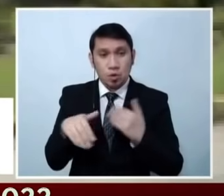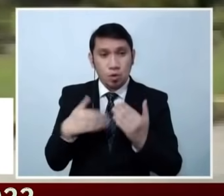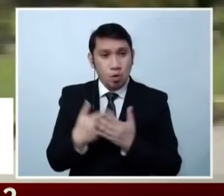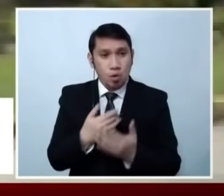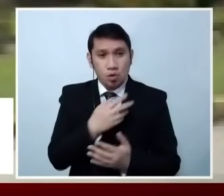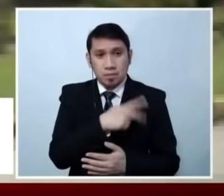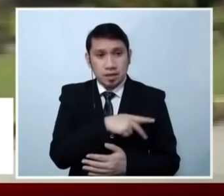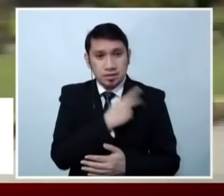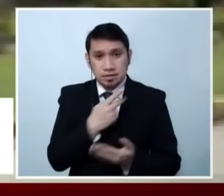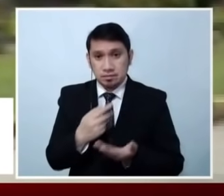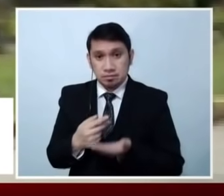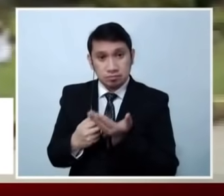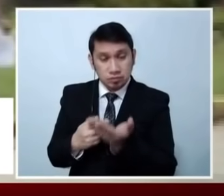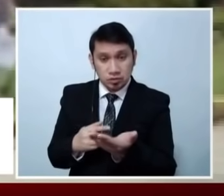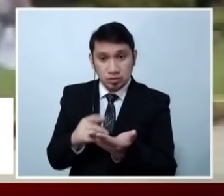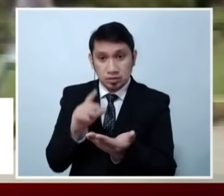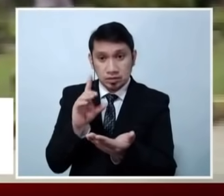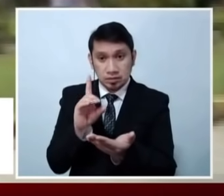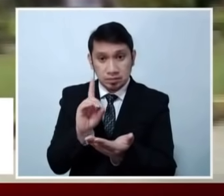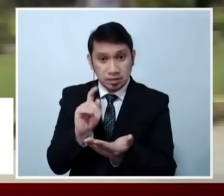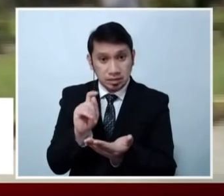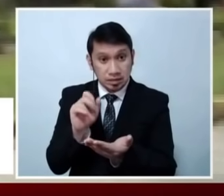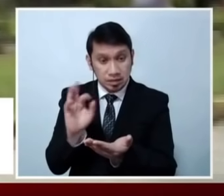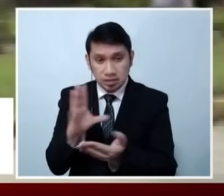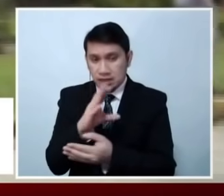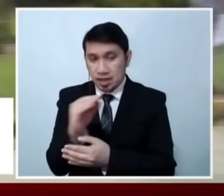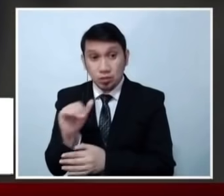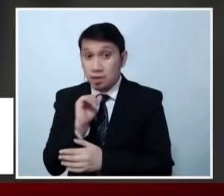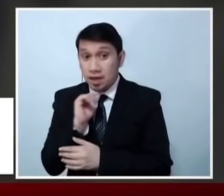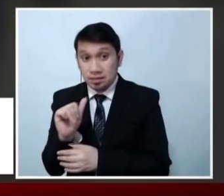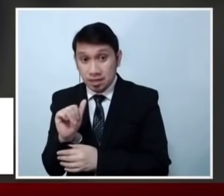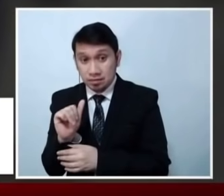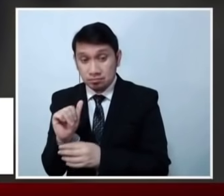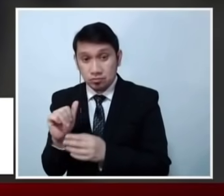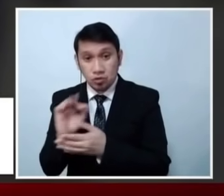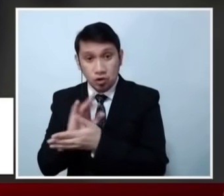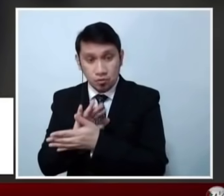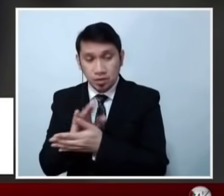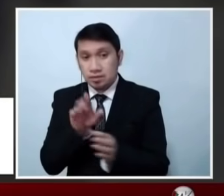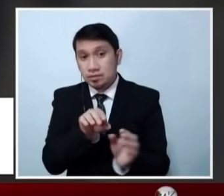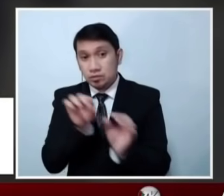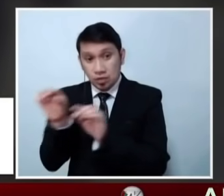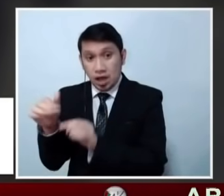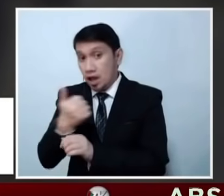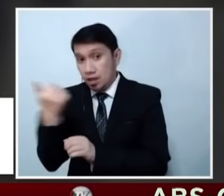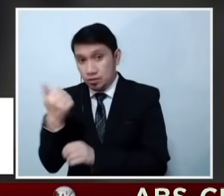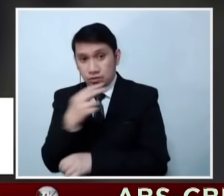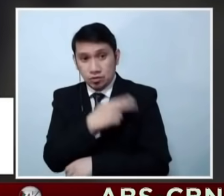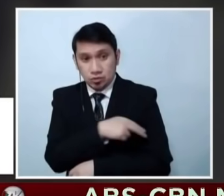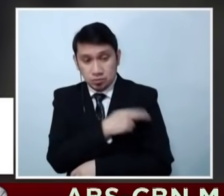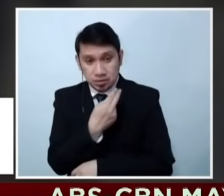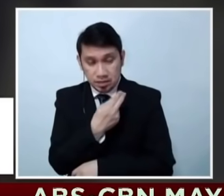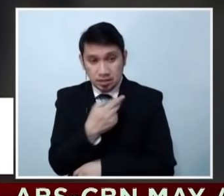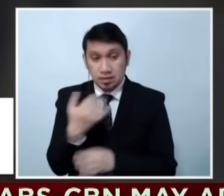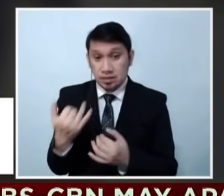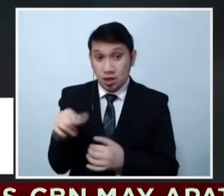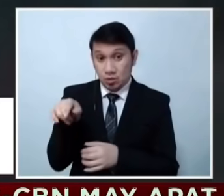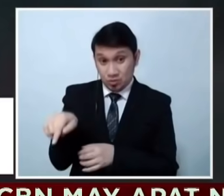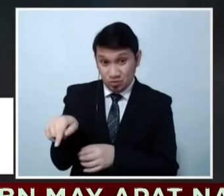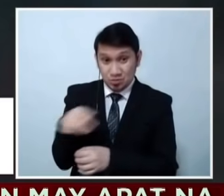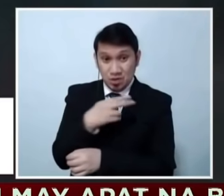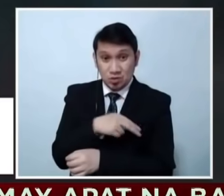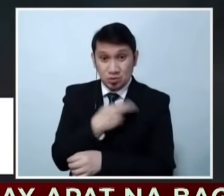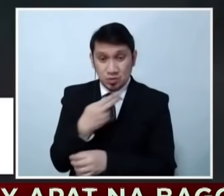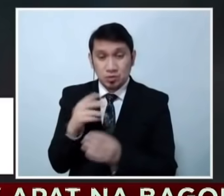BRTTH habang ang mga non-COVID cases dinadala naman sa mga district hospitals. Sa mga district hospital na rin pinadala ang